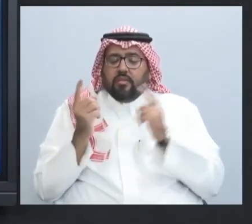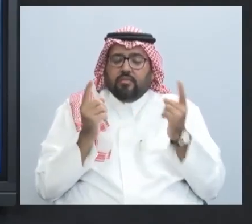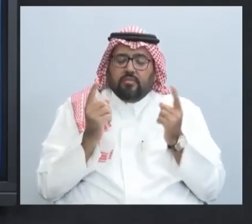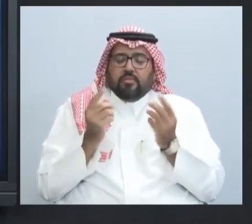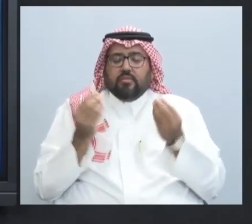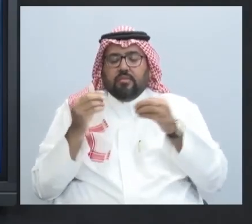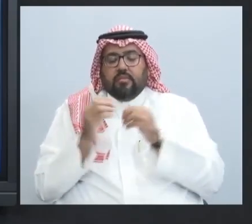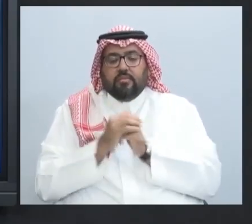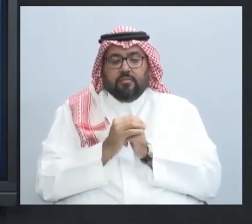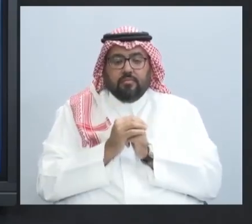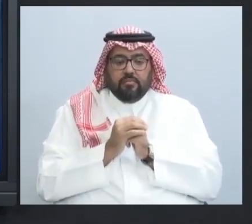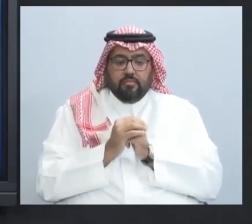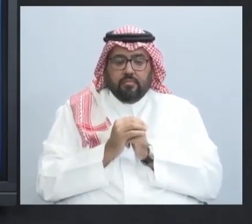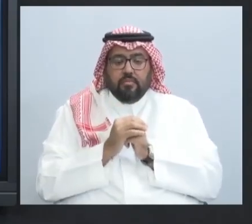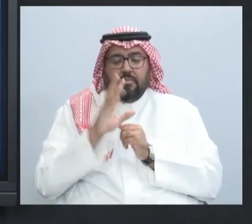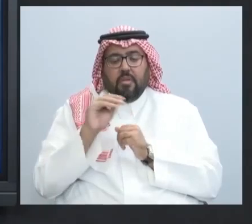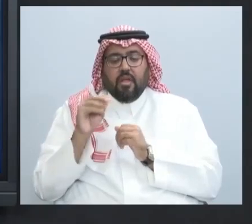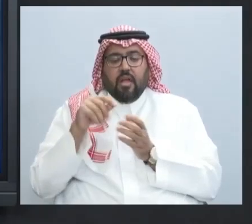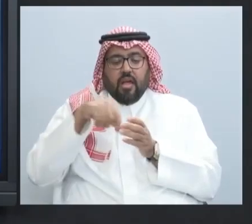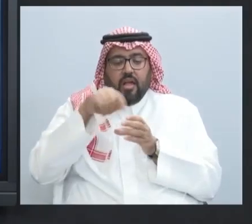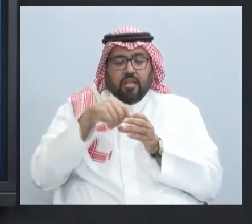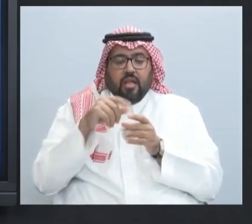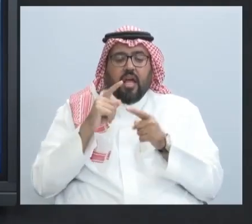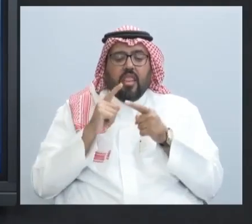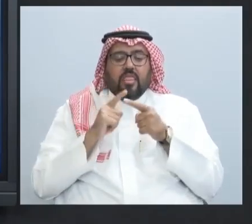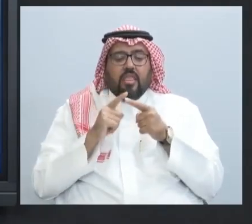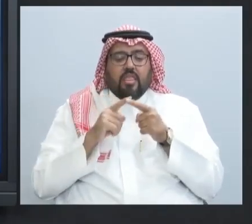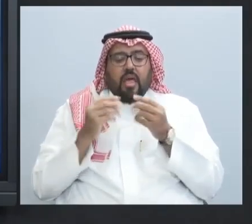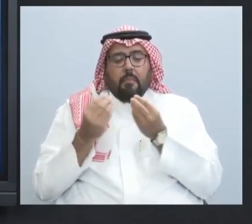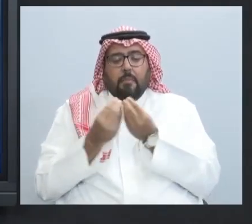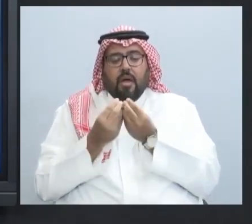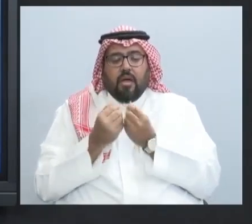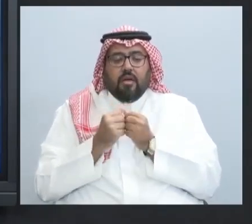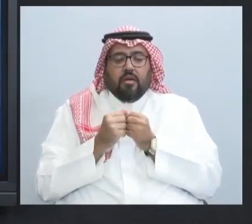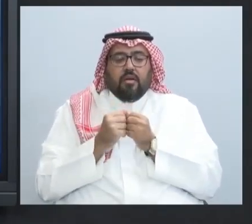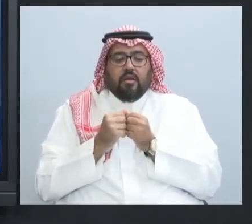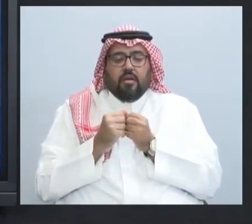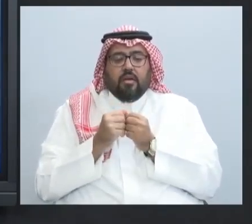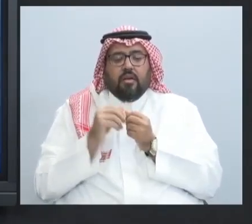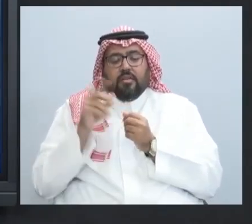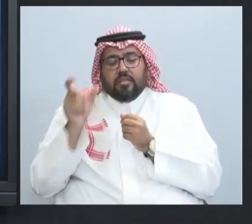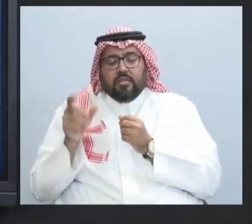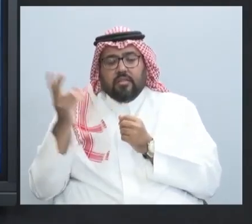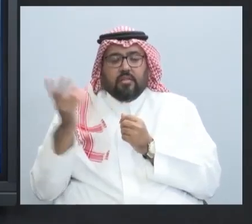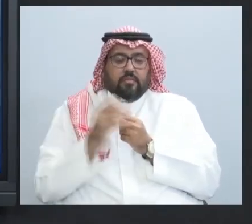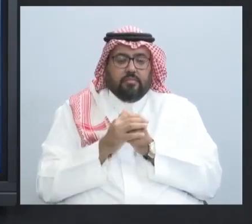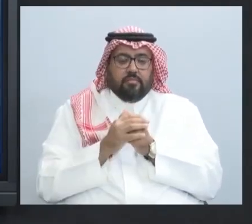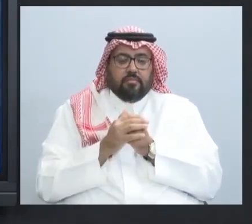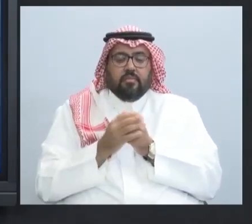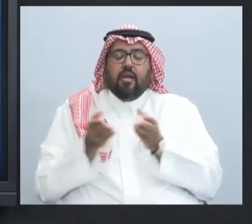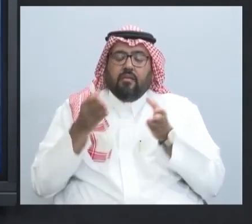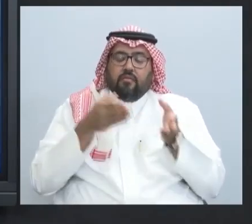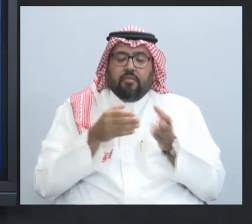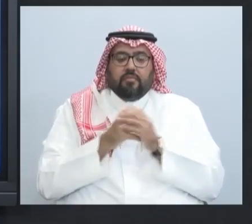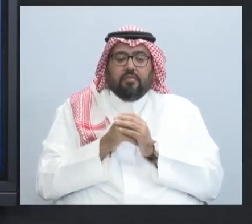العناصر فلزن كان نقوم بخلط الحديد مع عنصر اخر ثم بعد ذلك يكون